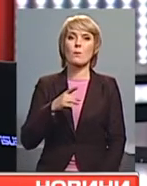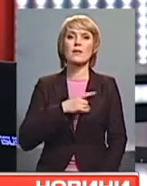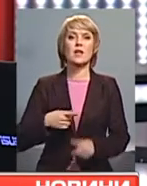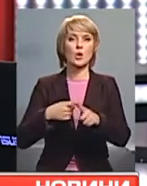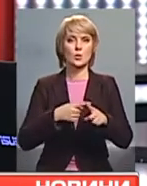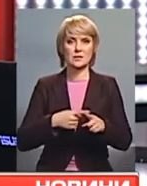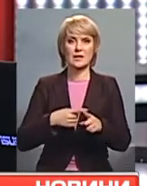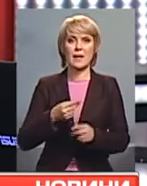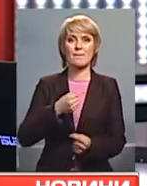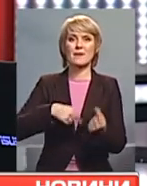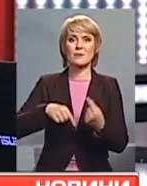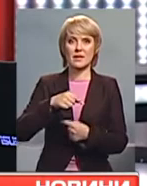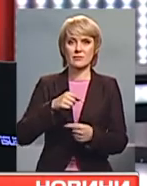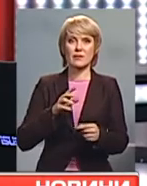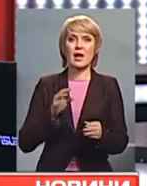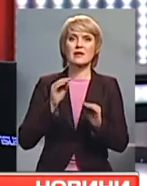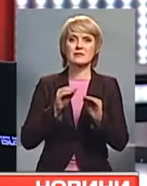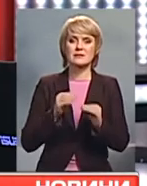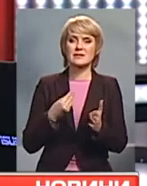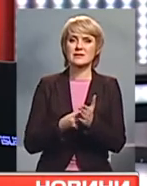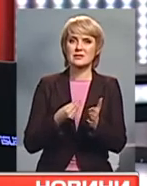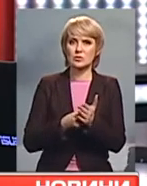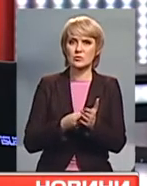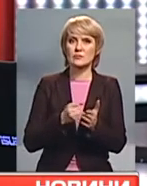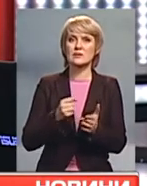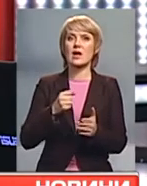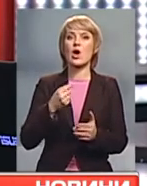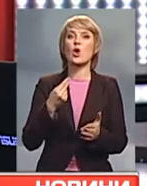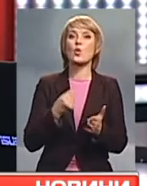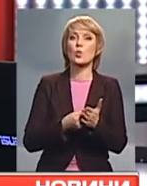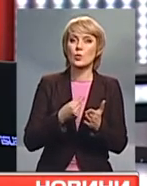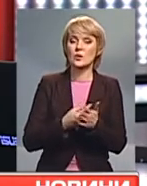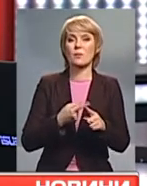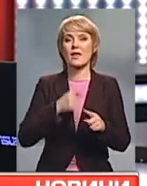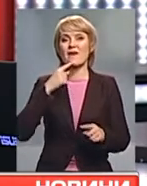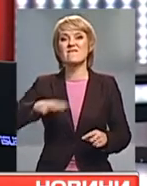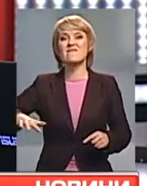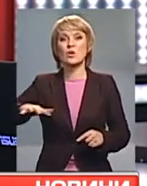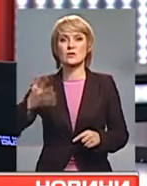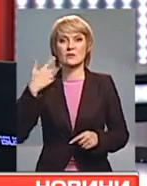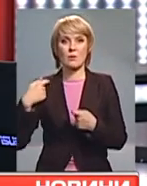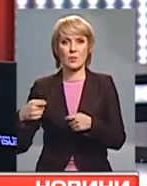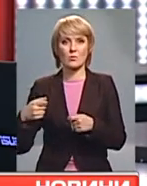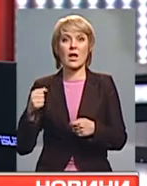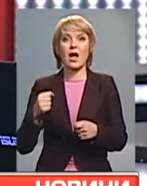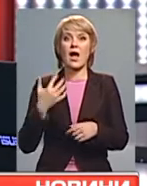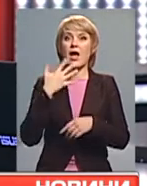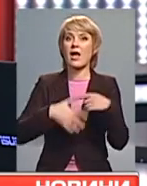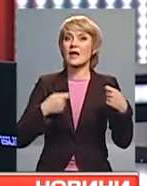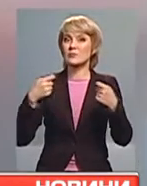підприємства закладали ціну за курсом, який є в Росії на час продажу, а експортні операції здійснювали лише за